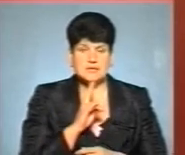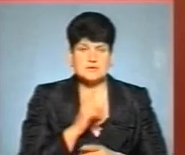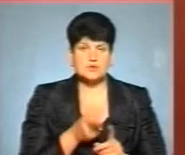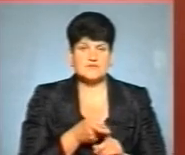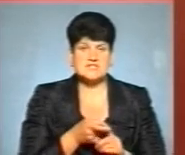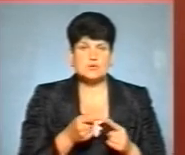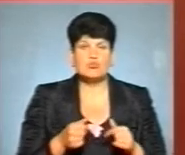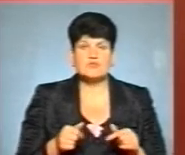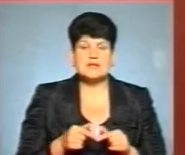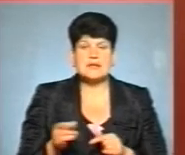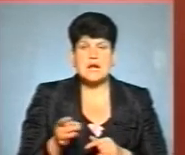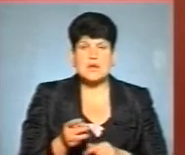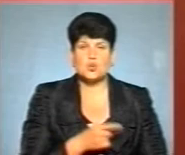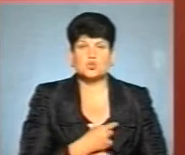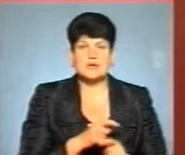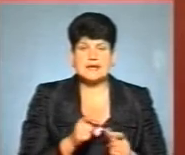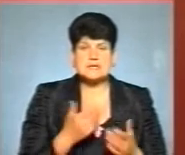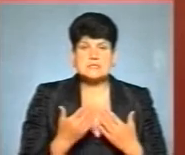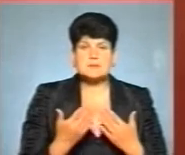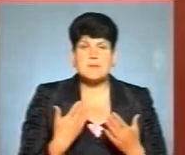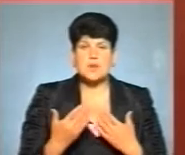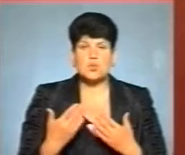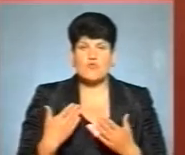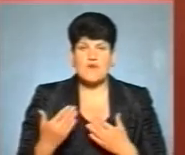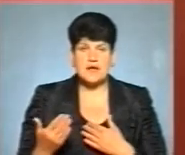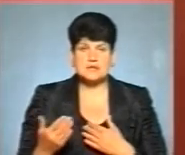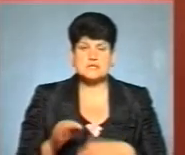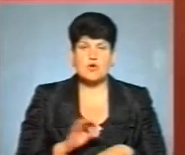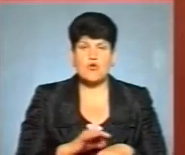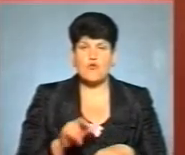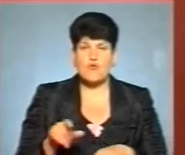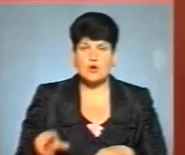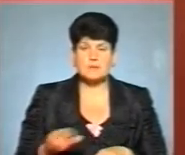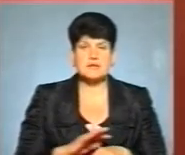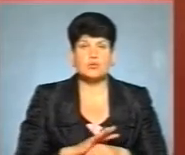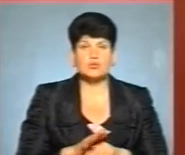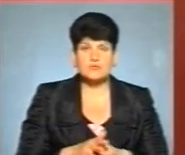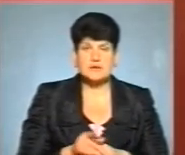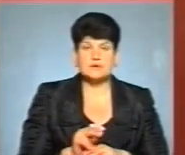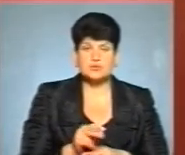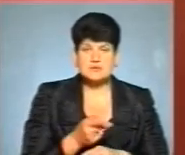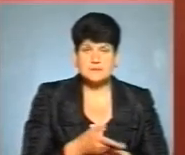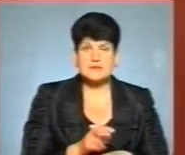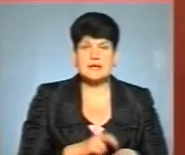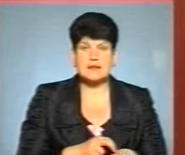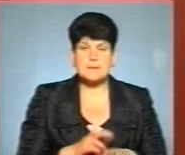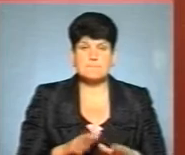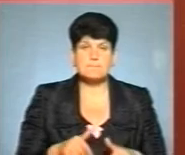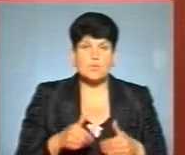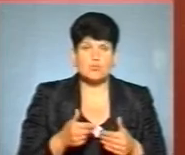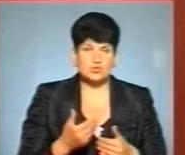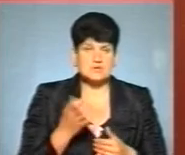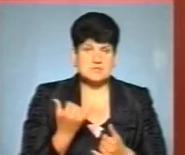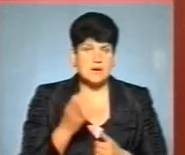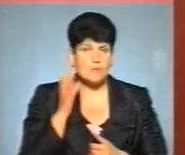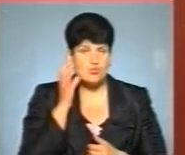інфекційному відділенні районної лікарні і поспілкувалася з хворими на ковід, які там лікуються, і з лікарями. І пропоную зараз